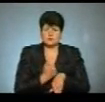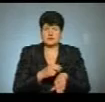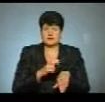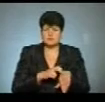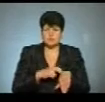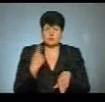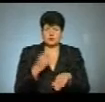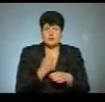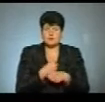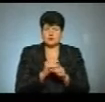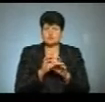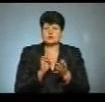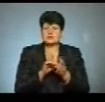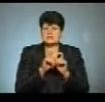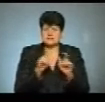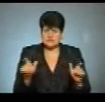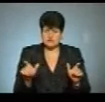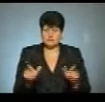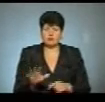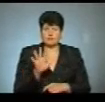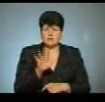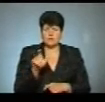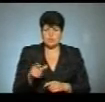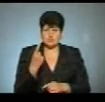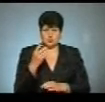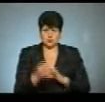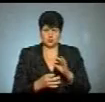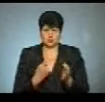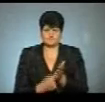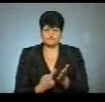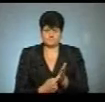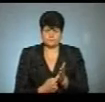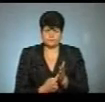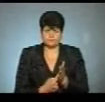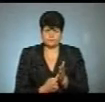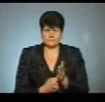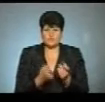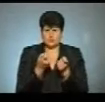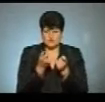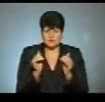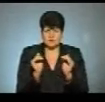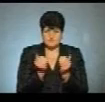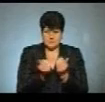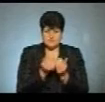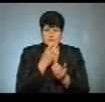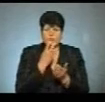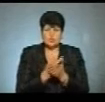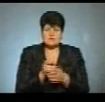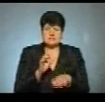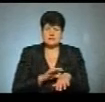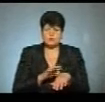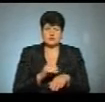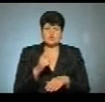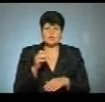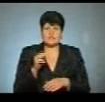Паничев. За добу захворювання підтвердили у 5 людей. Дещо зменшився показник захворюваності на 100